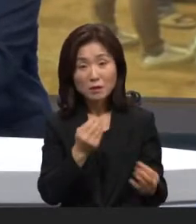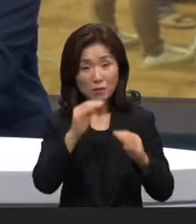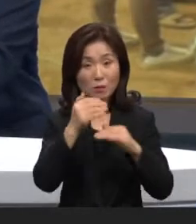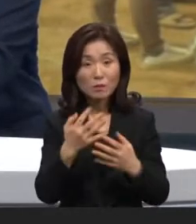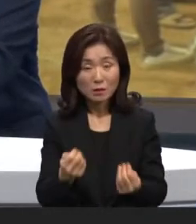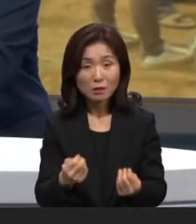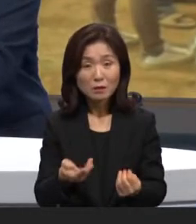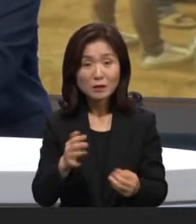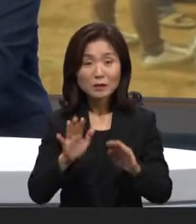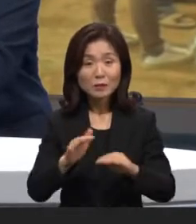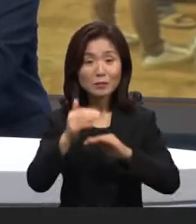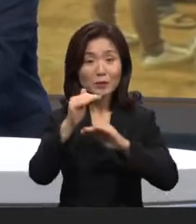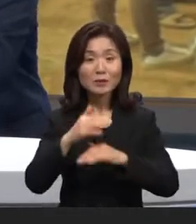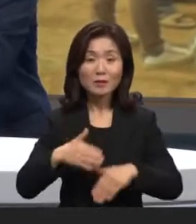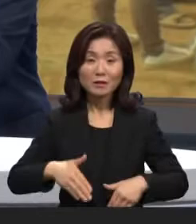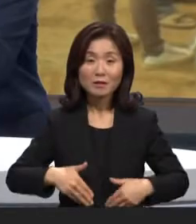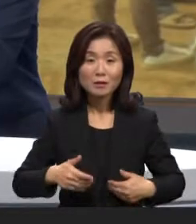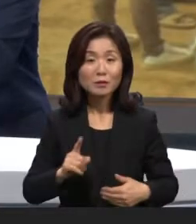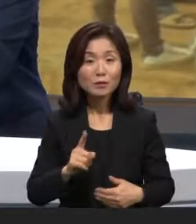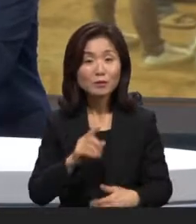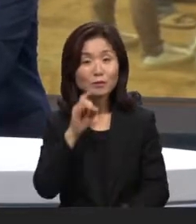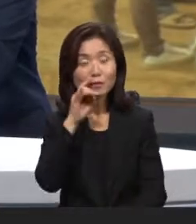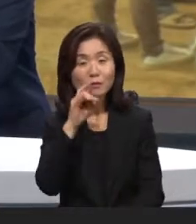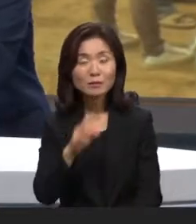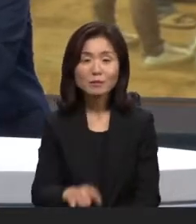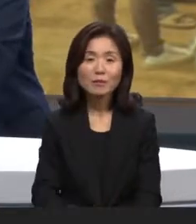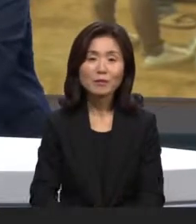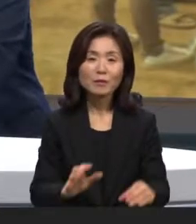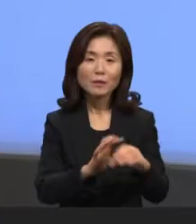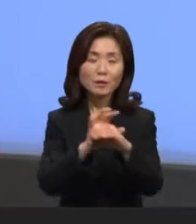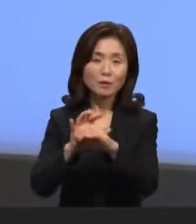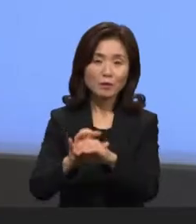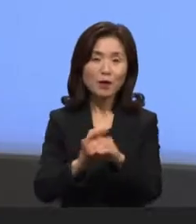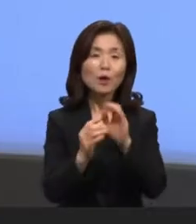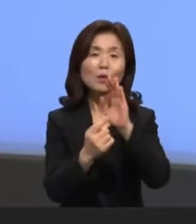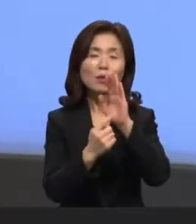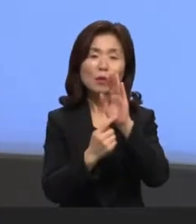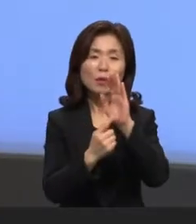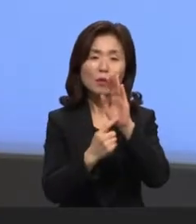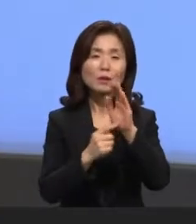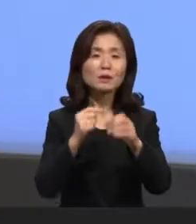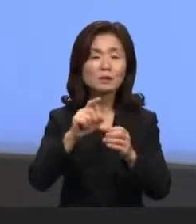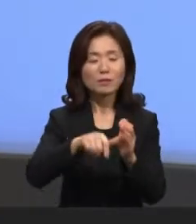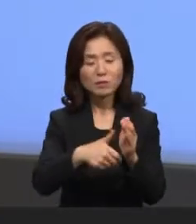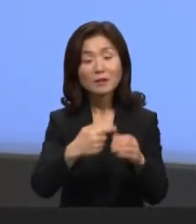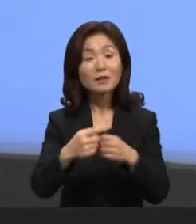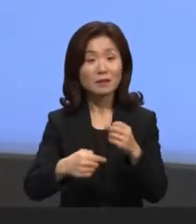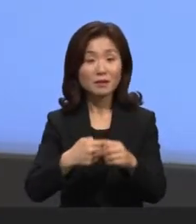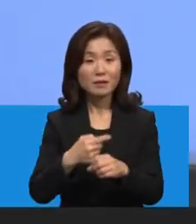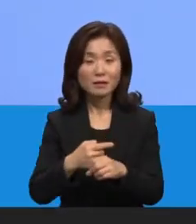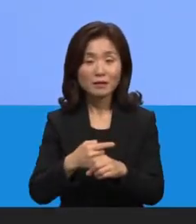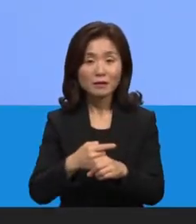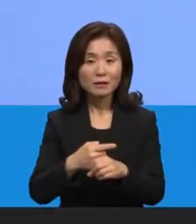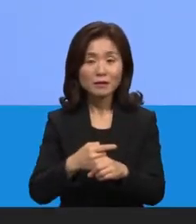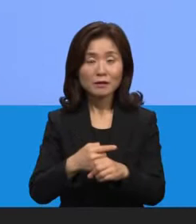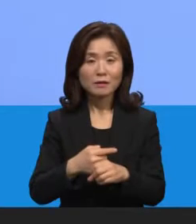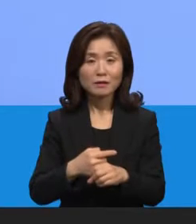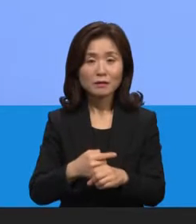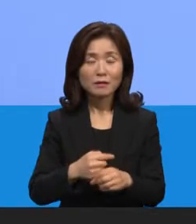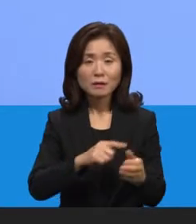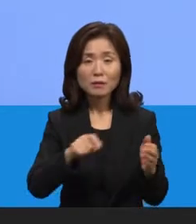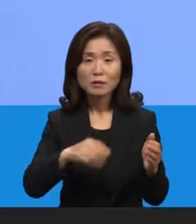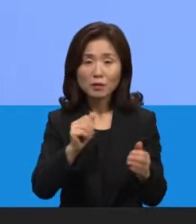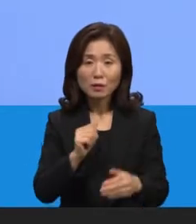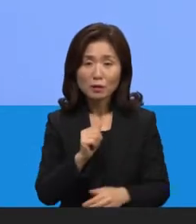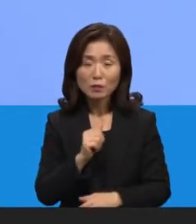내용은 굉장히 따뜻한 내용이라고요. 어떤 내용입니까? 네, 코로나19가 보고된 지도 어느덧 1년인데요. 예. 대유행 속에서도 빈곤,